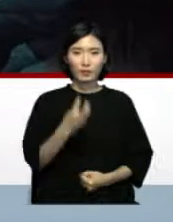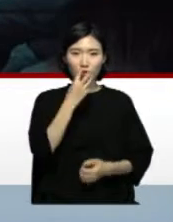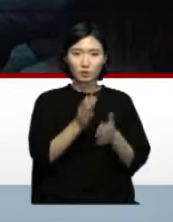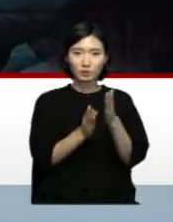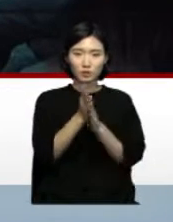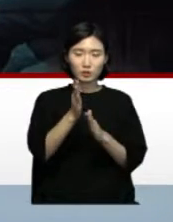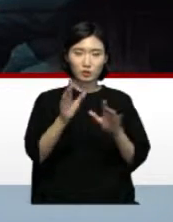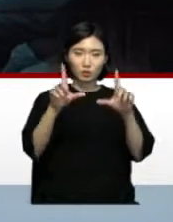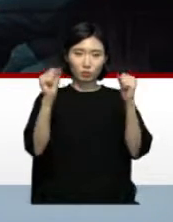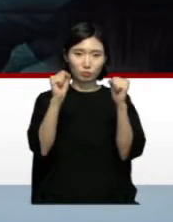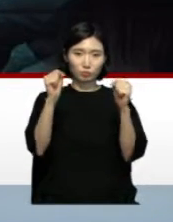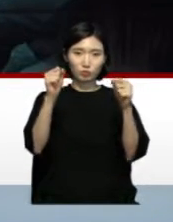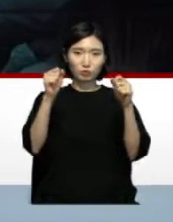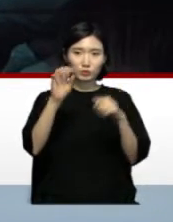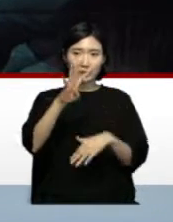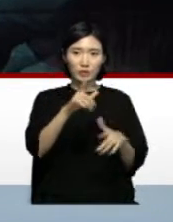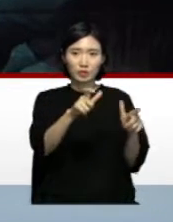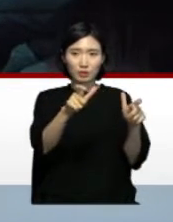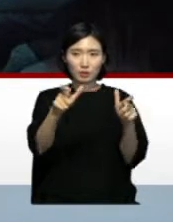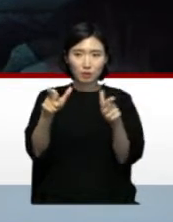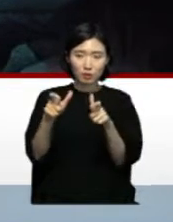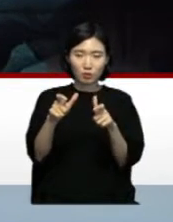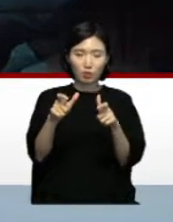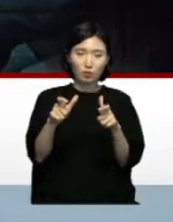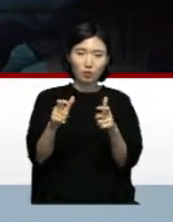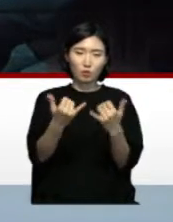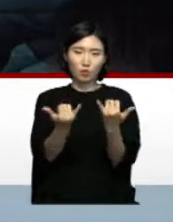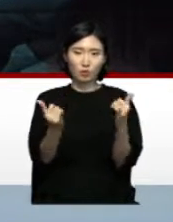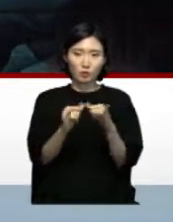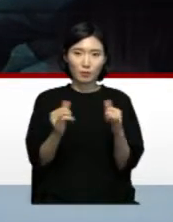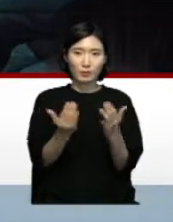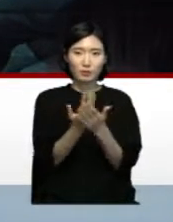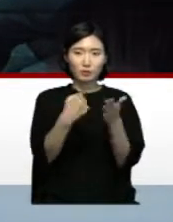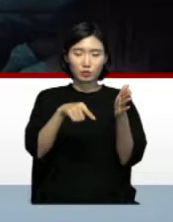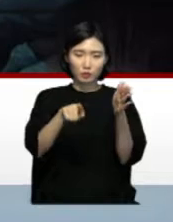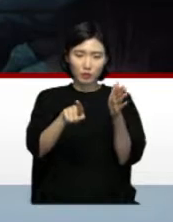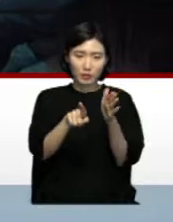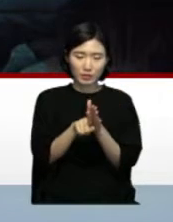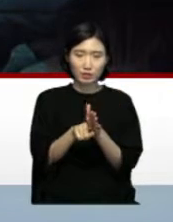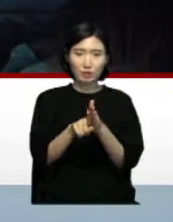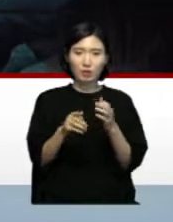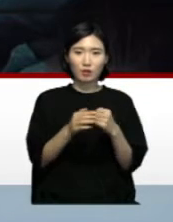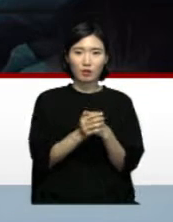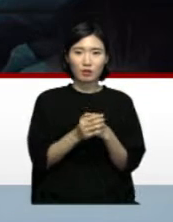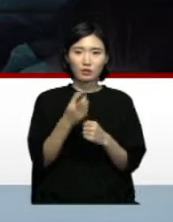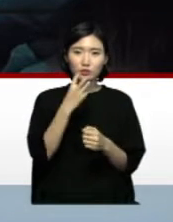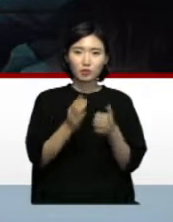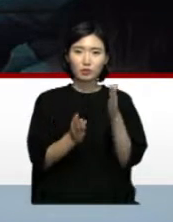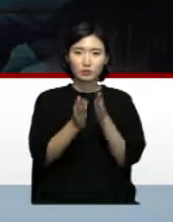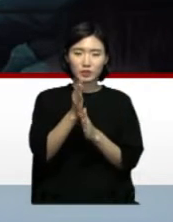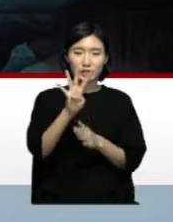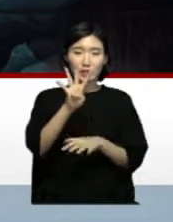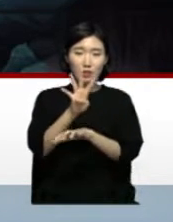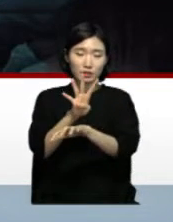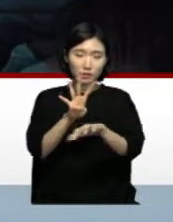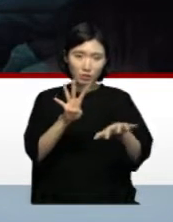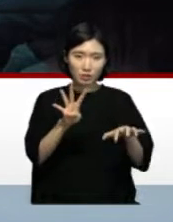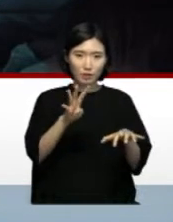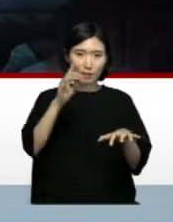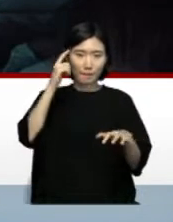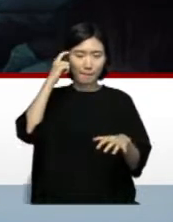서울시 동북권 지역 공동발전을 위해 성북구와 노원구, 강북, 도봉, 그리고 서울시가 머리를